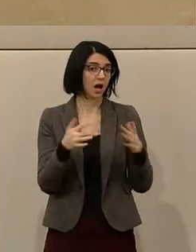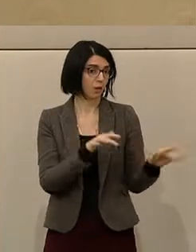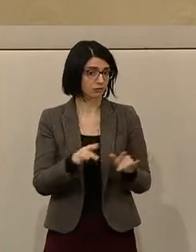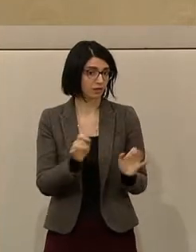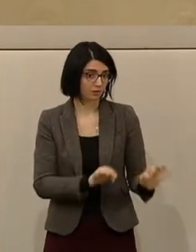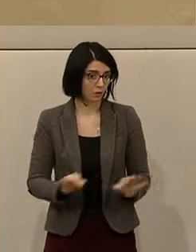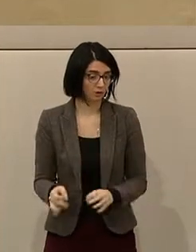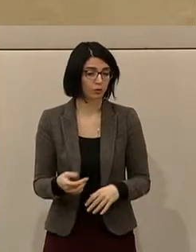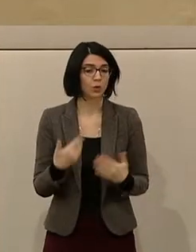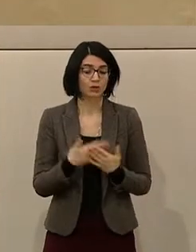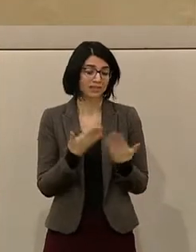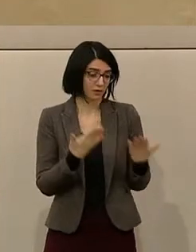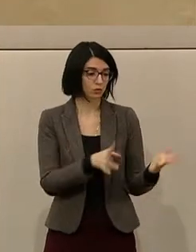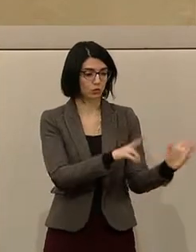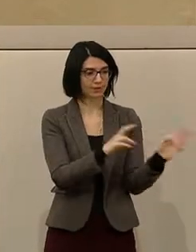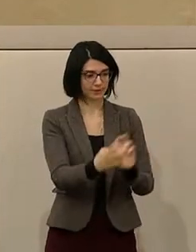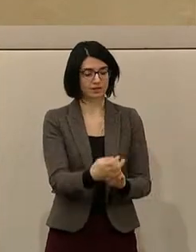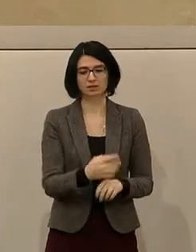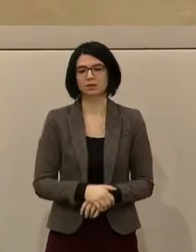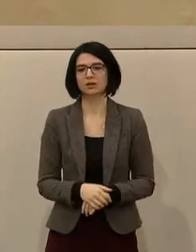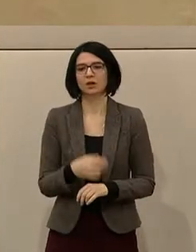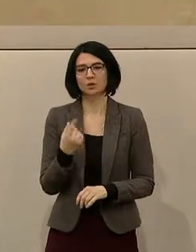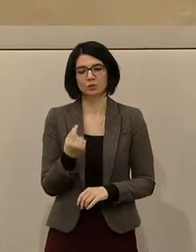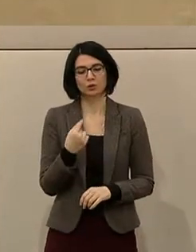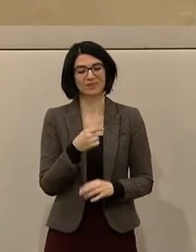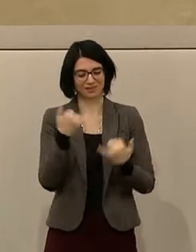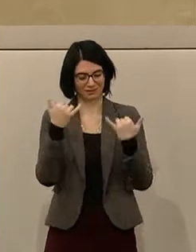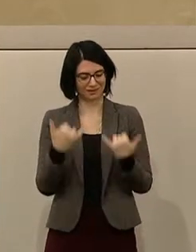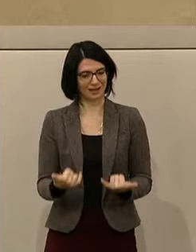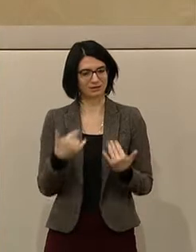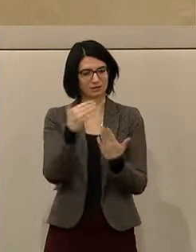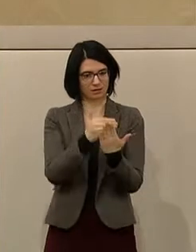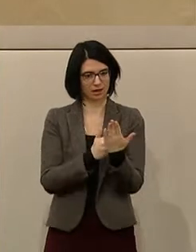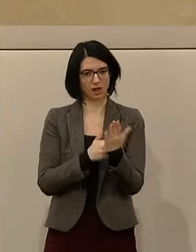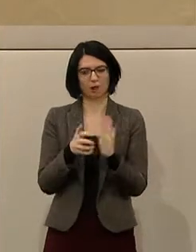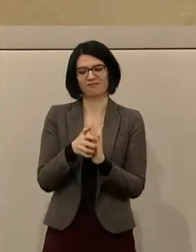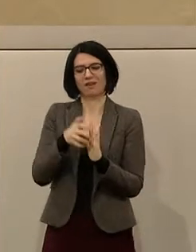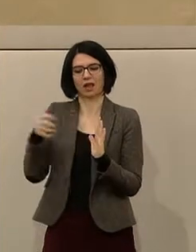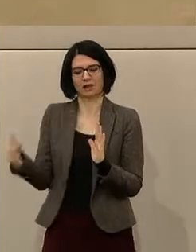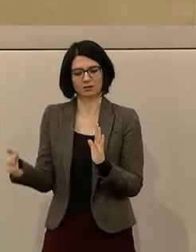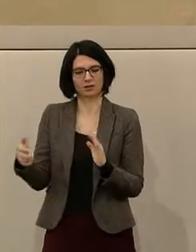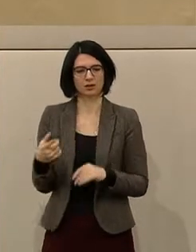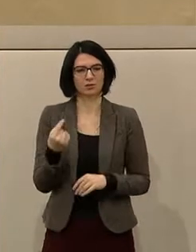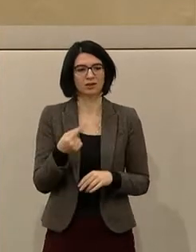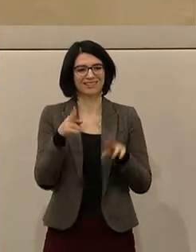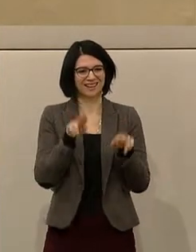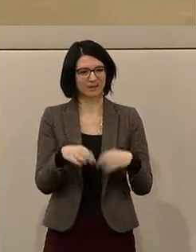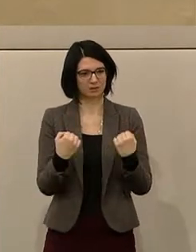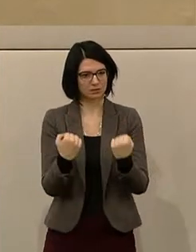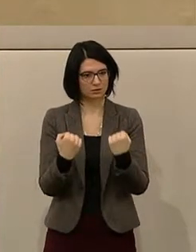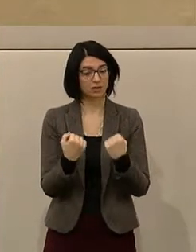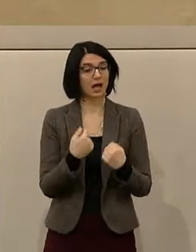wird derzeit auch so umgesetzt. Das bedeutet, es wird die derzeitige Regelung verlängert. Somit besteht Rechtssicherheit,